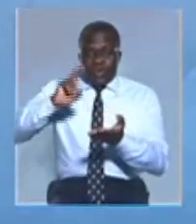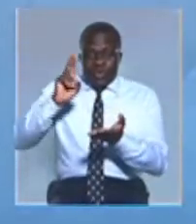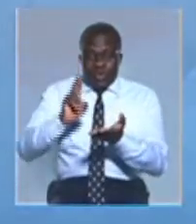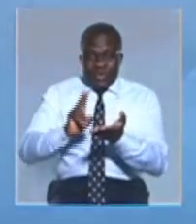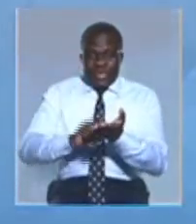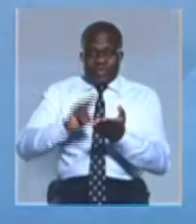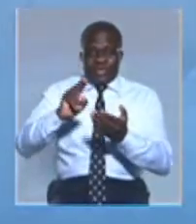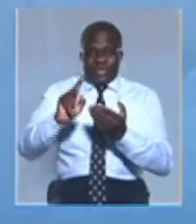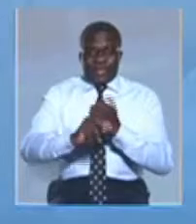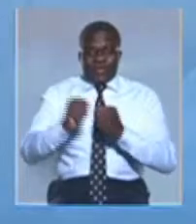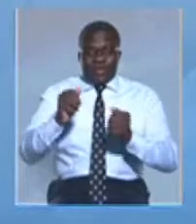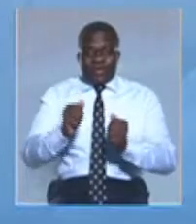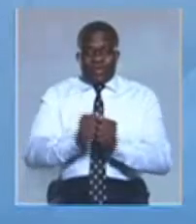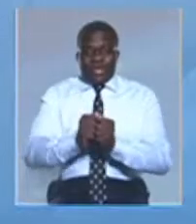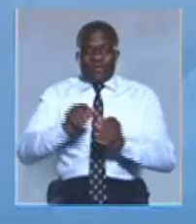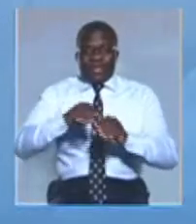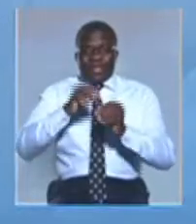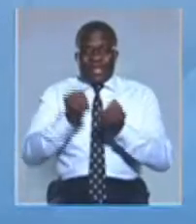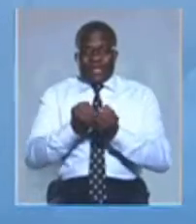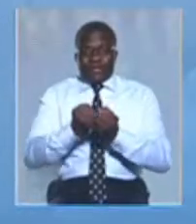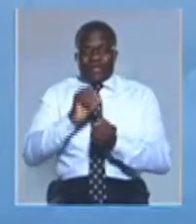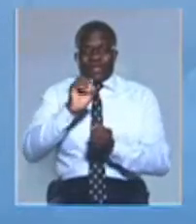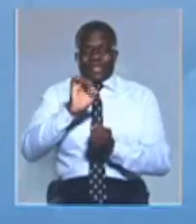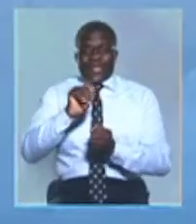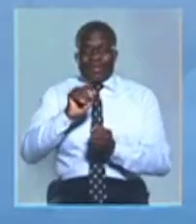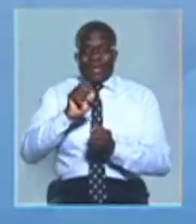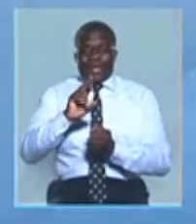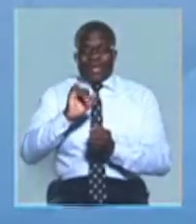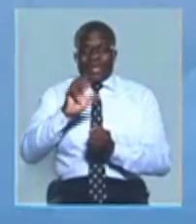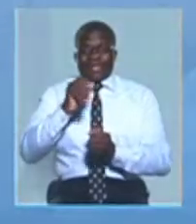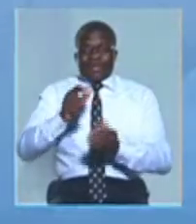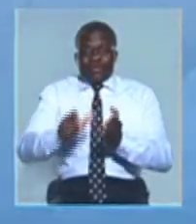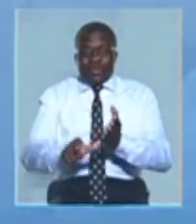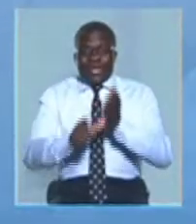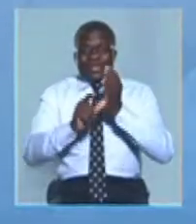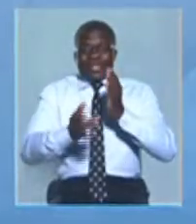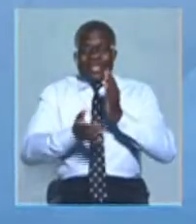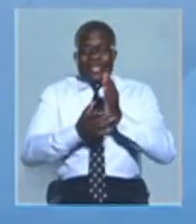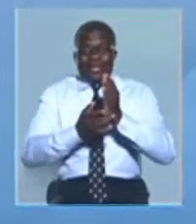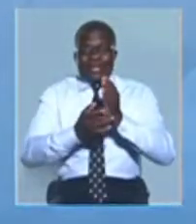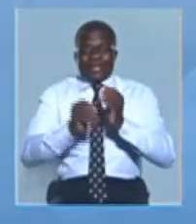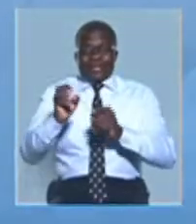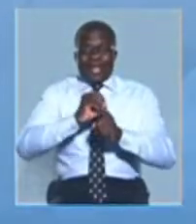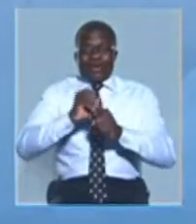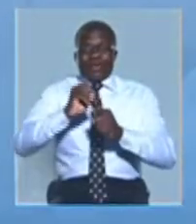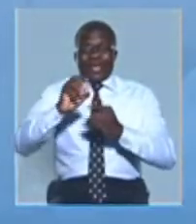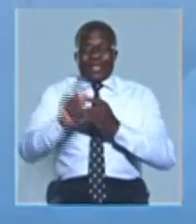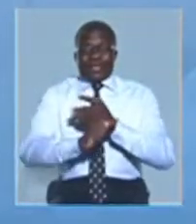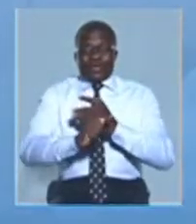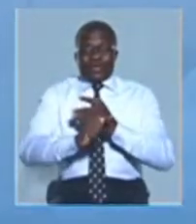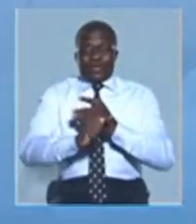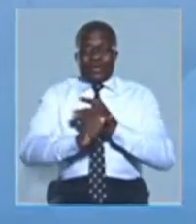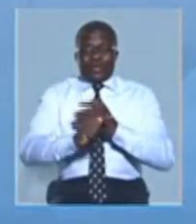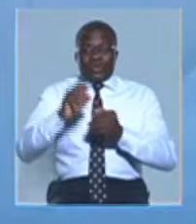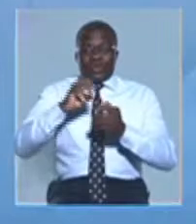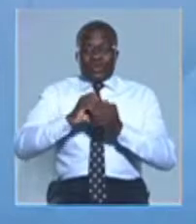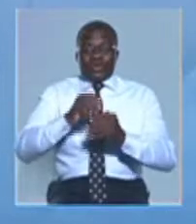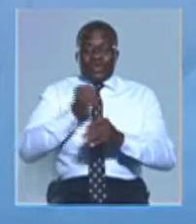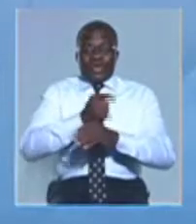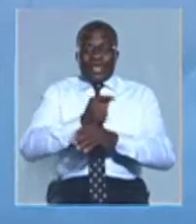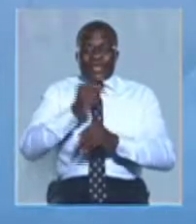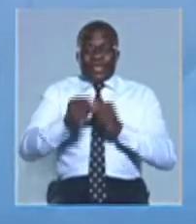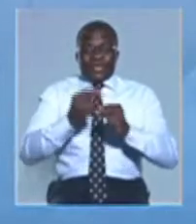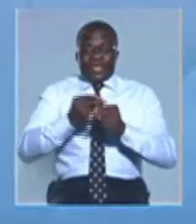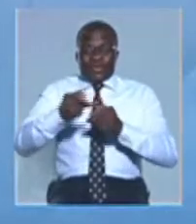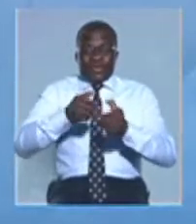contractualisation avec la société Semaris pour l'assistance technique à l'opérationnalisation de l'Agence nationale